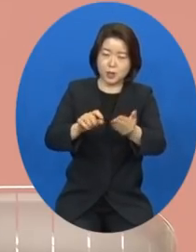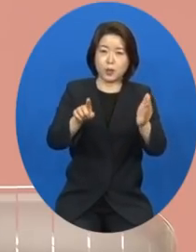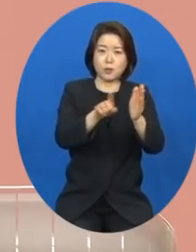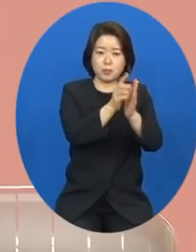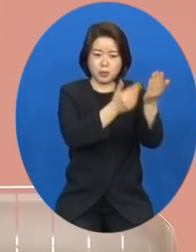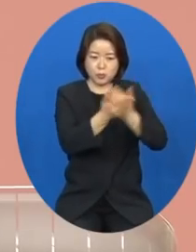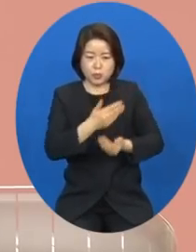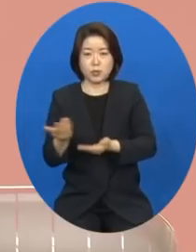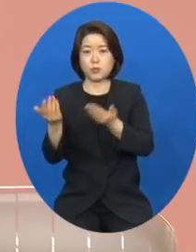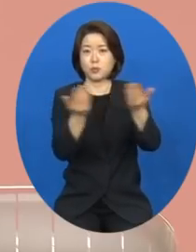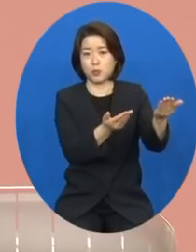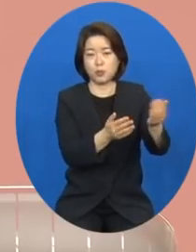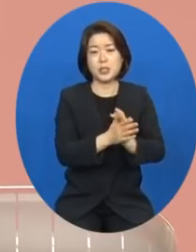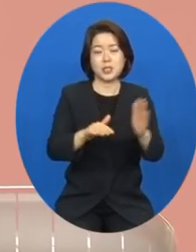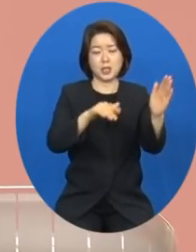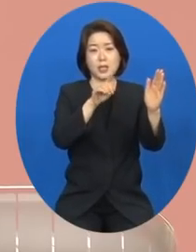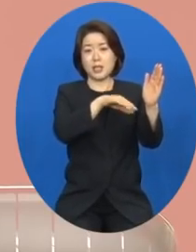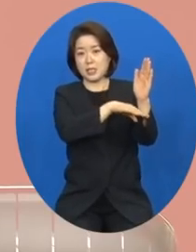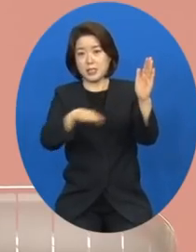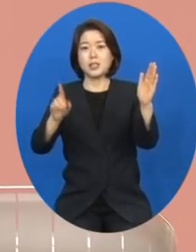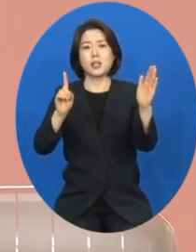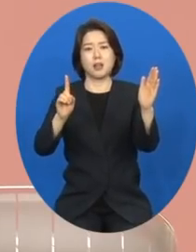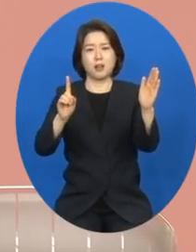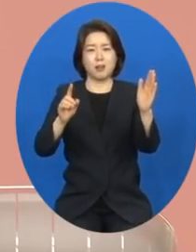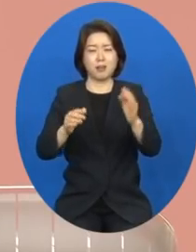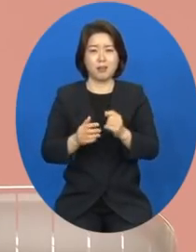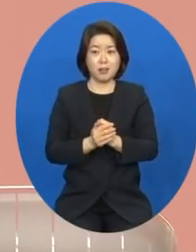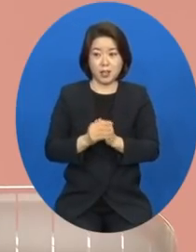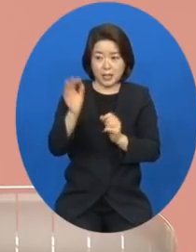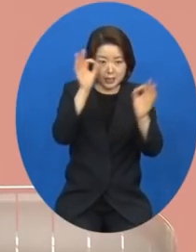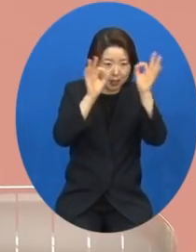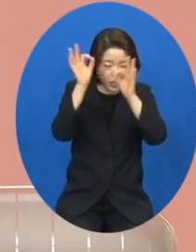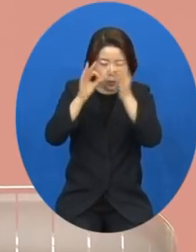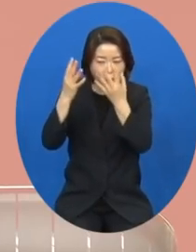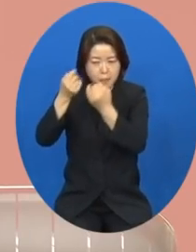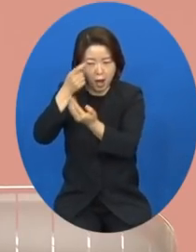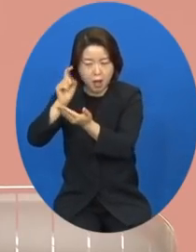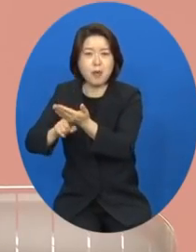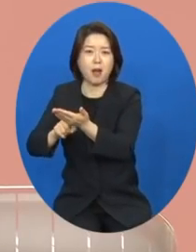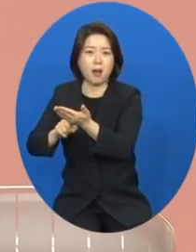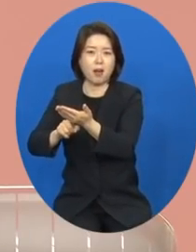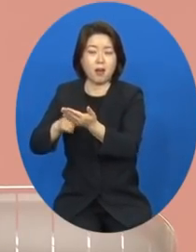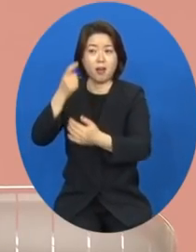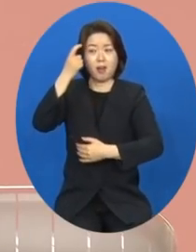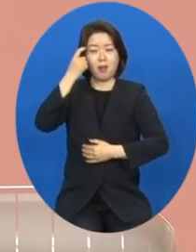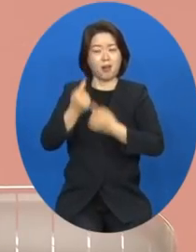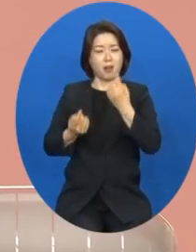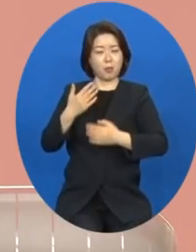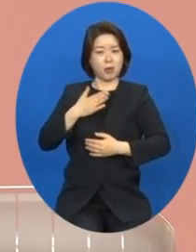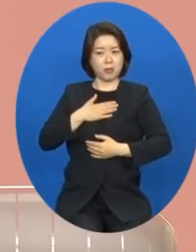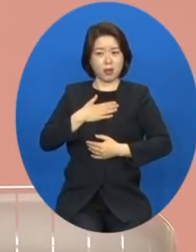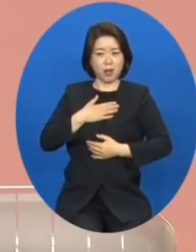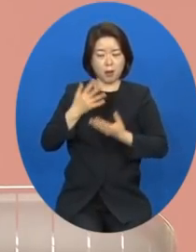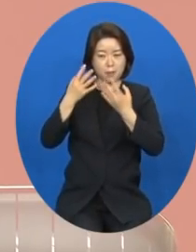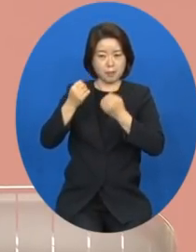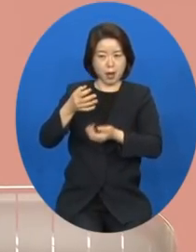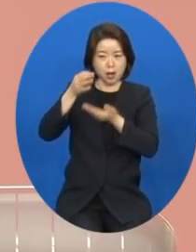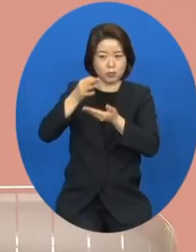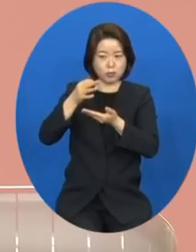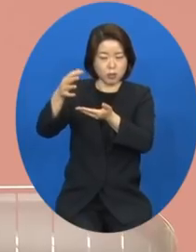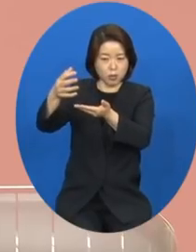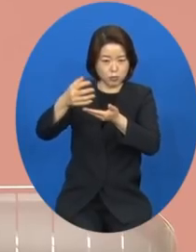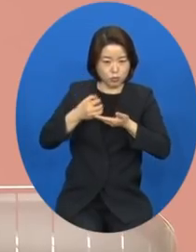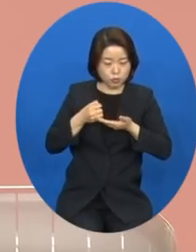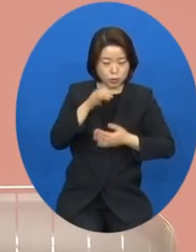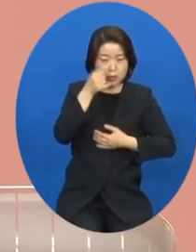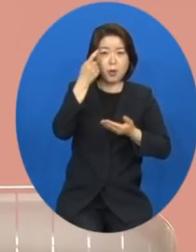것입니다 이게 1단계 요 찾아보면 요 많은 것들을 발견하게 됩니다 생각보다 많은 유산이 이미 우리에게 주어져 있다는 것을 이런